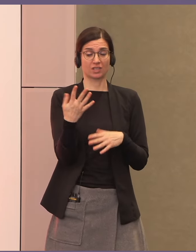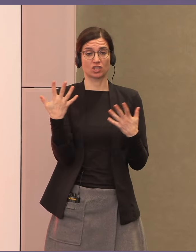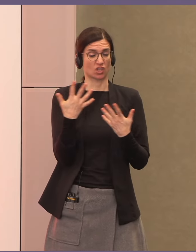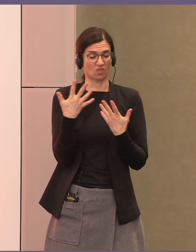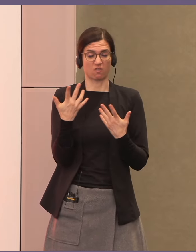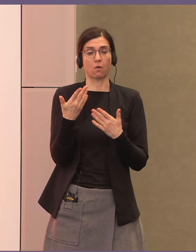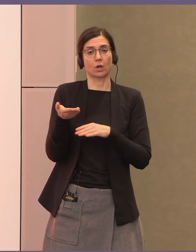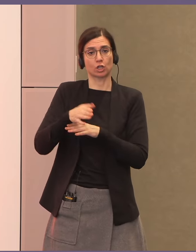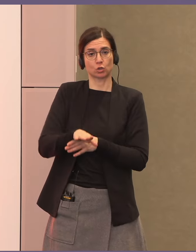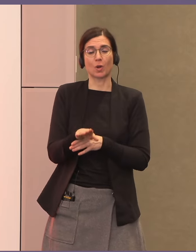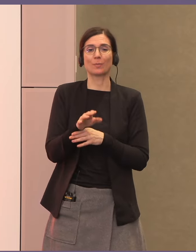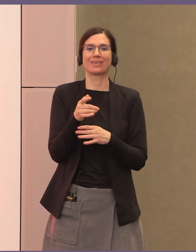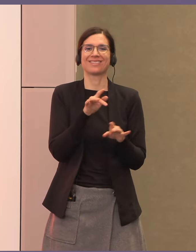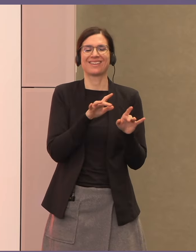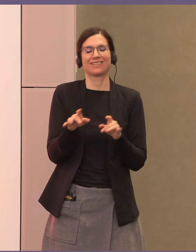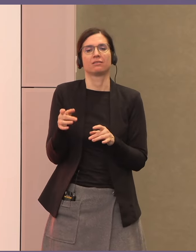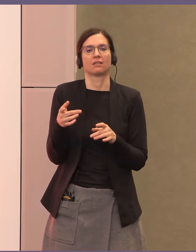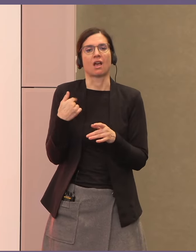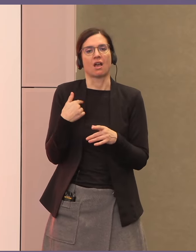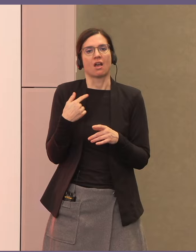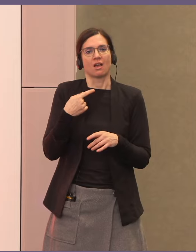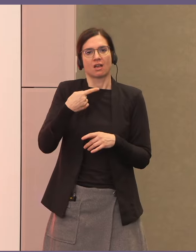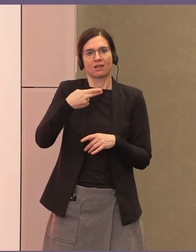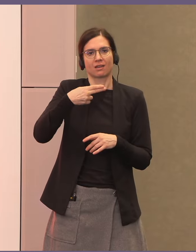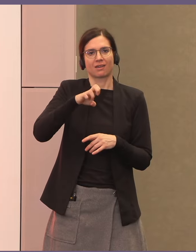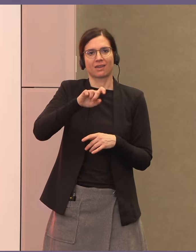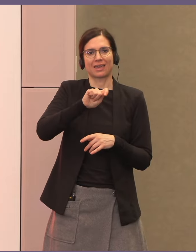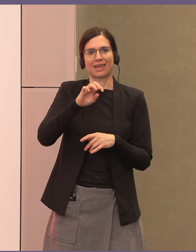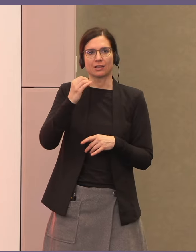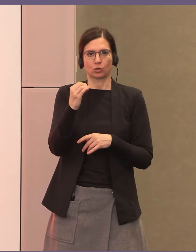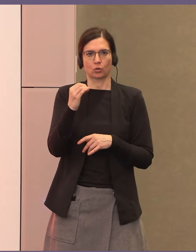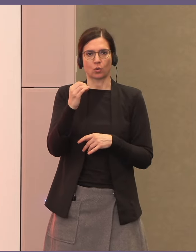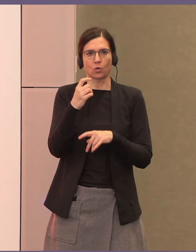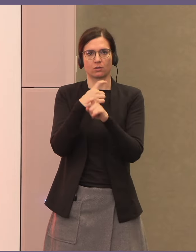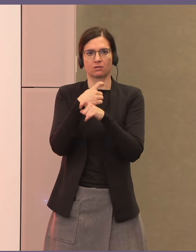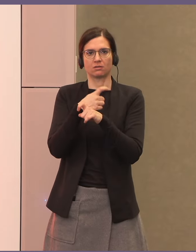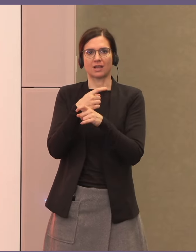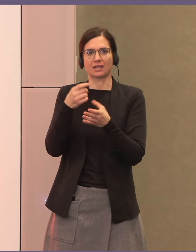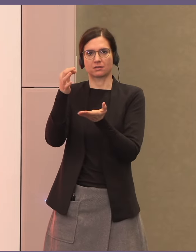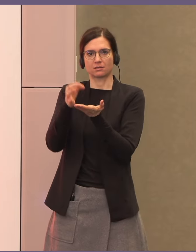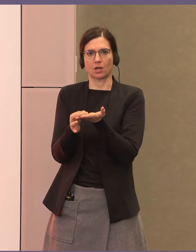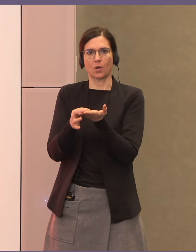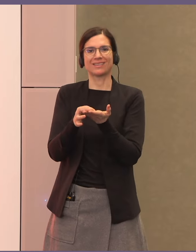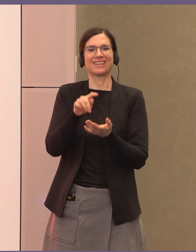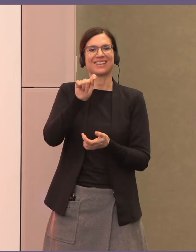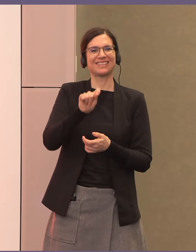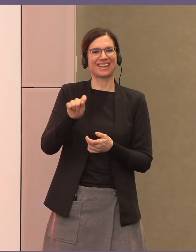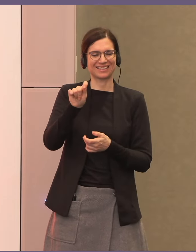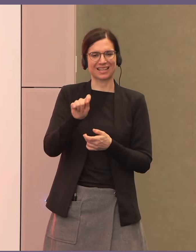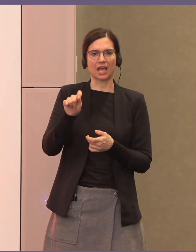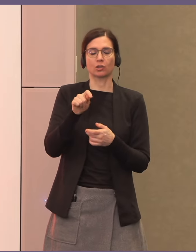-Ghetto Theresienstadt Theresien, wohin die Nationalsozialisten sie gemeinsam mit ihrer Schwester Helene Richter deportiert hatten.